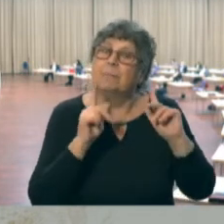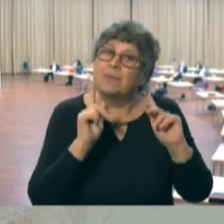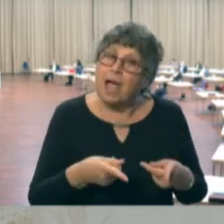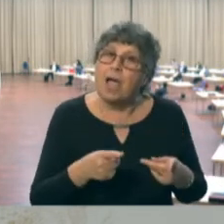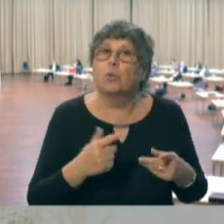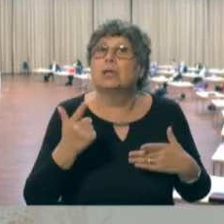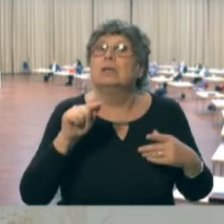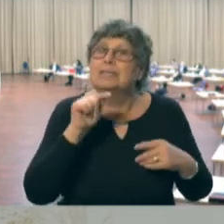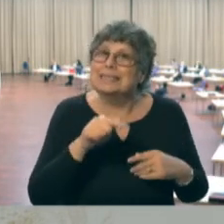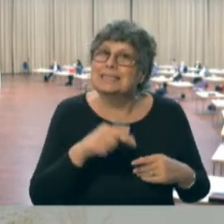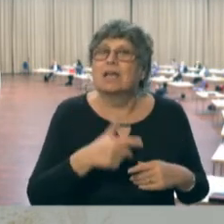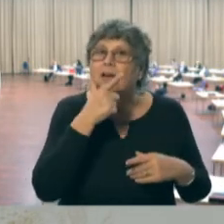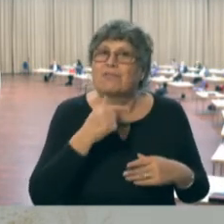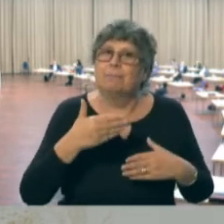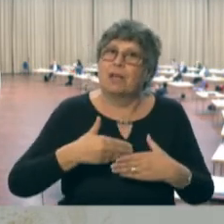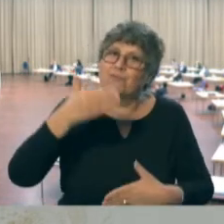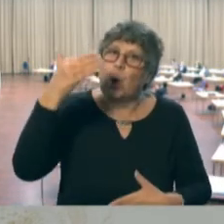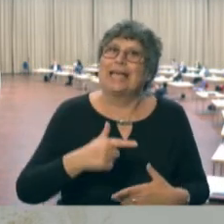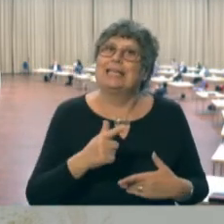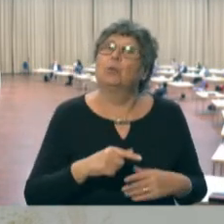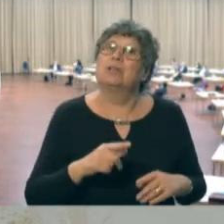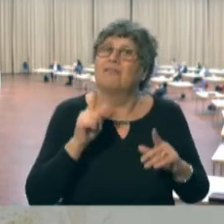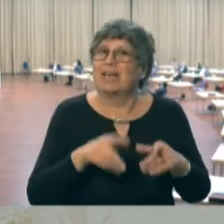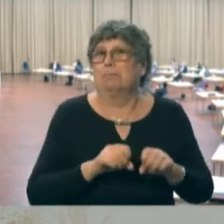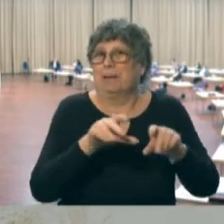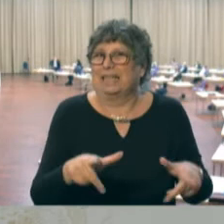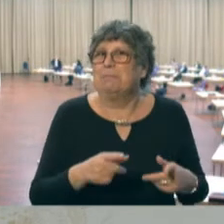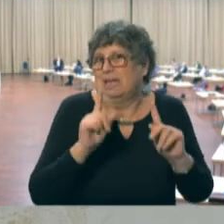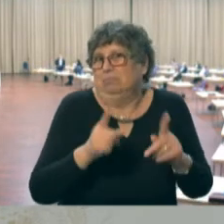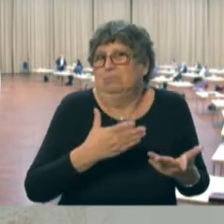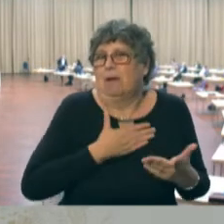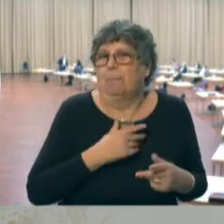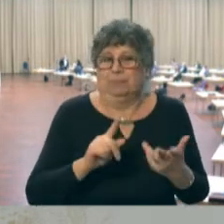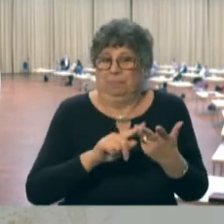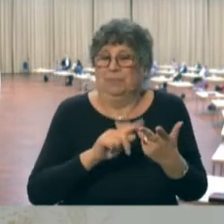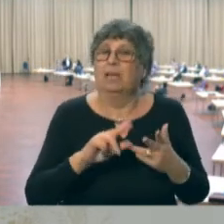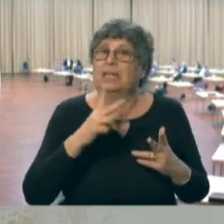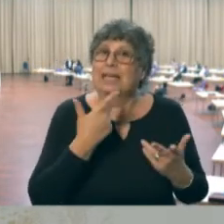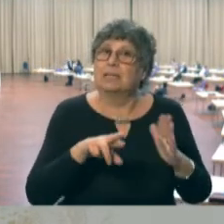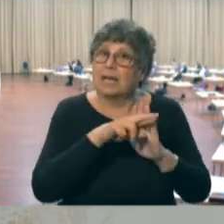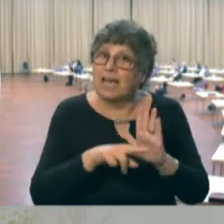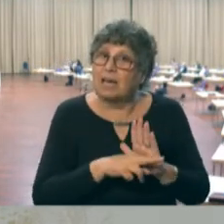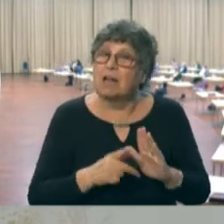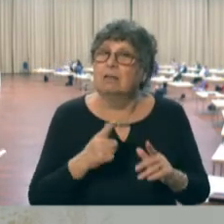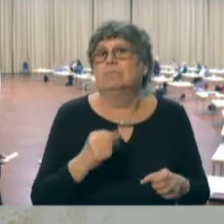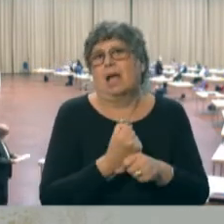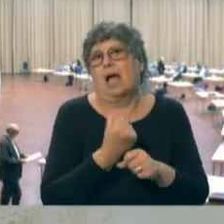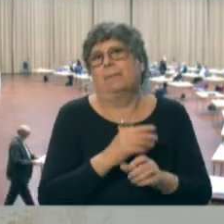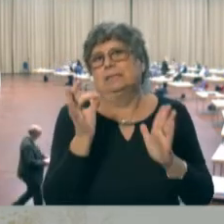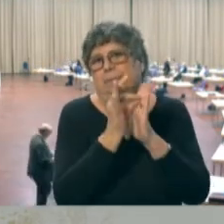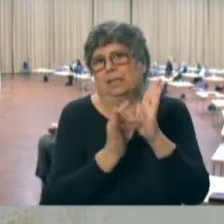Trennvorrichtung aus hygienischen Gründen angezeigt. Der dritte Regelungskomplex betrifft die